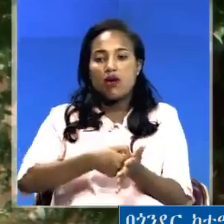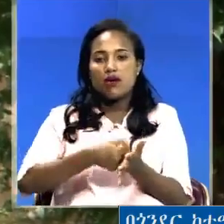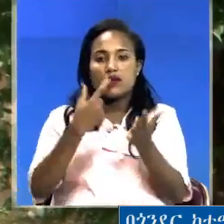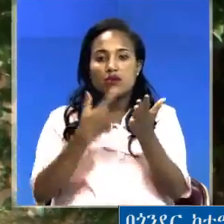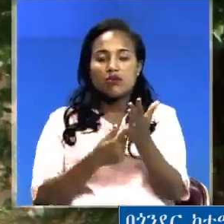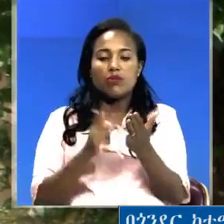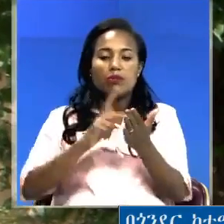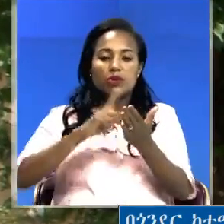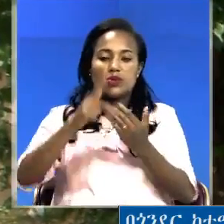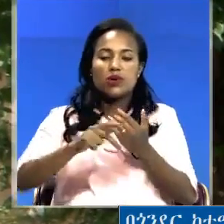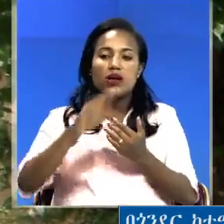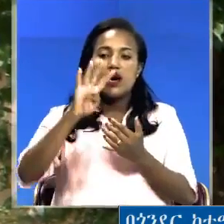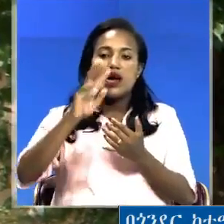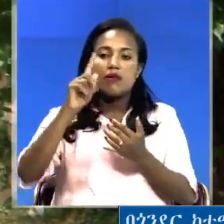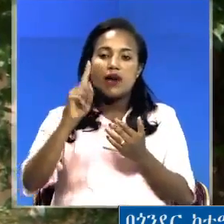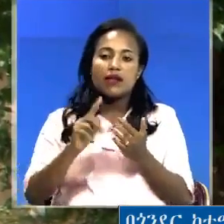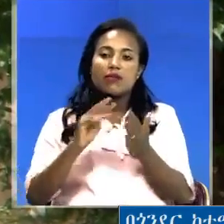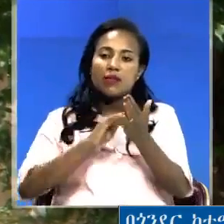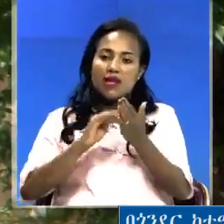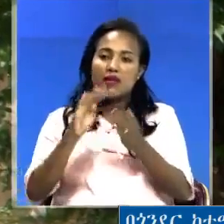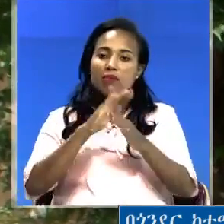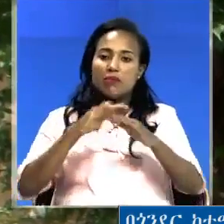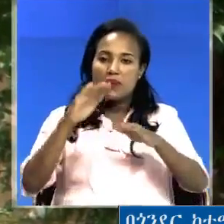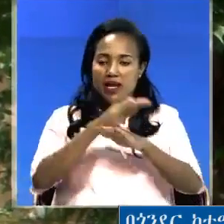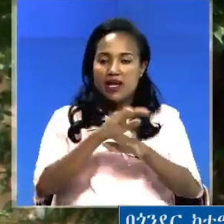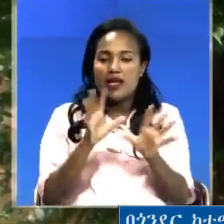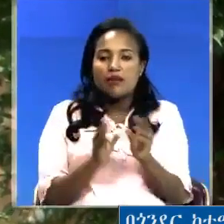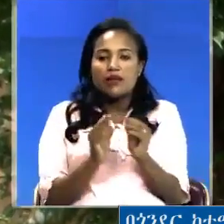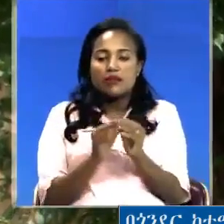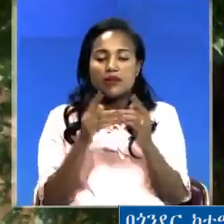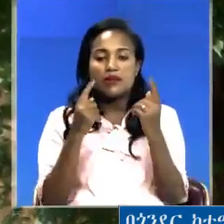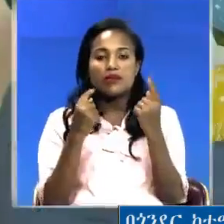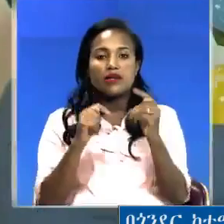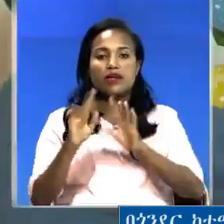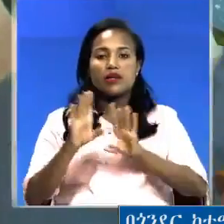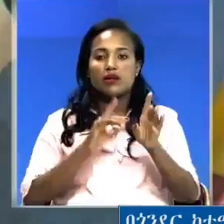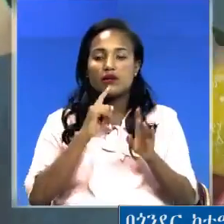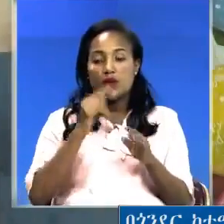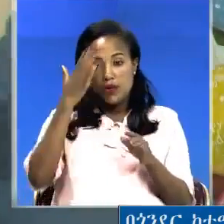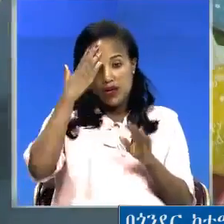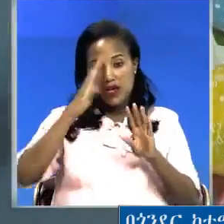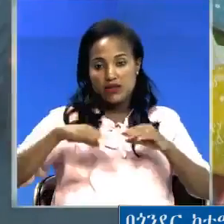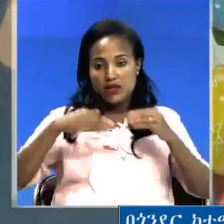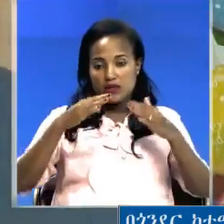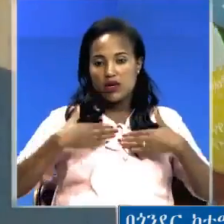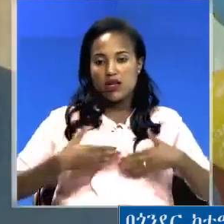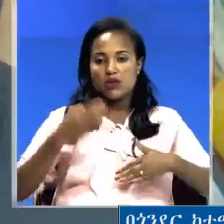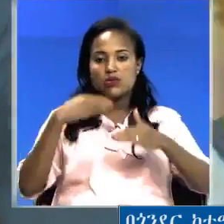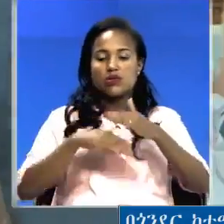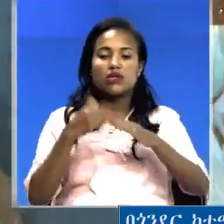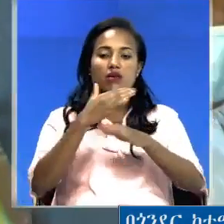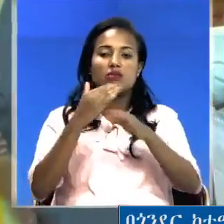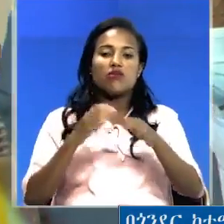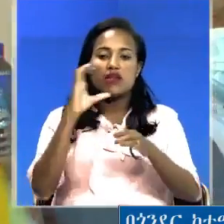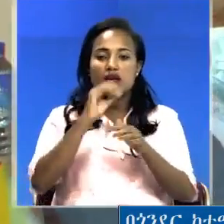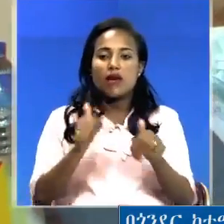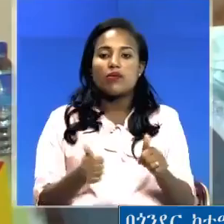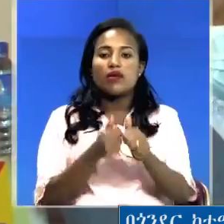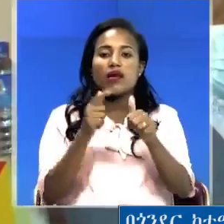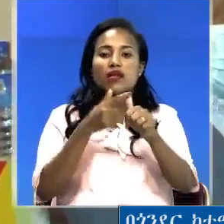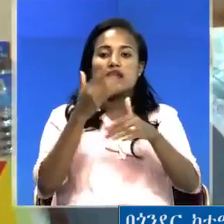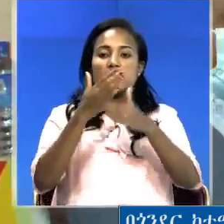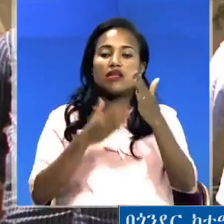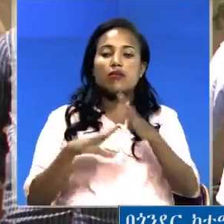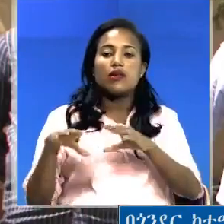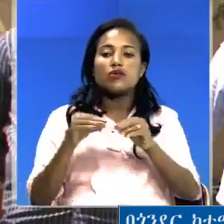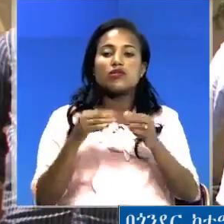በፕሮጀክት ከ41 ሚሊዮን ብር በላይ ለማሰባሰብ ጥረት እየተደረገ ነው። እውቅና ከተሰጣቸው አካላት ውስጥ የቀድሞ የፈለጋ ቢዮት አንደኛ ደረጃ ትምህርት ቤት ተማሪዎች